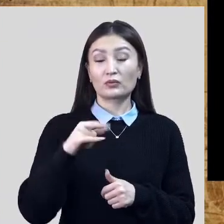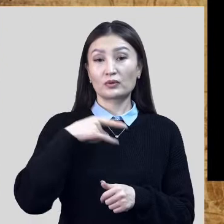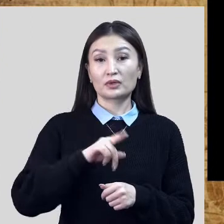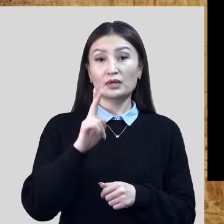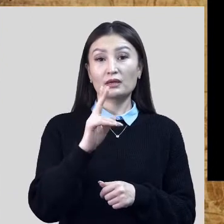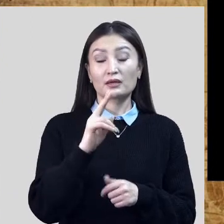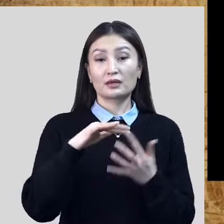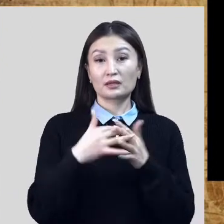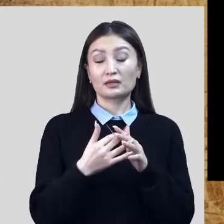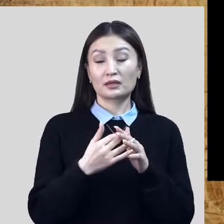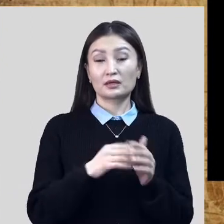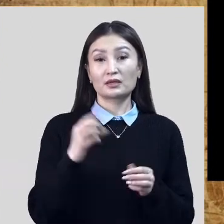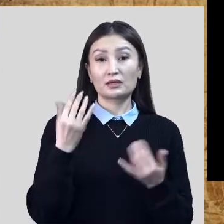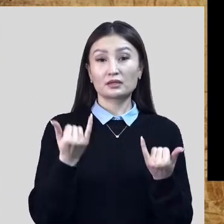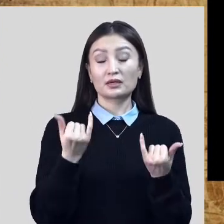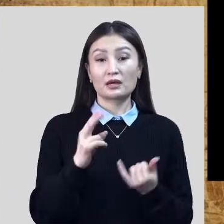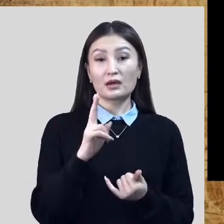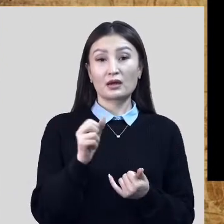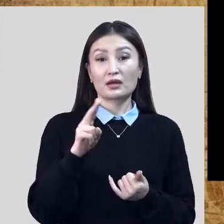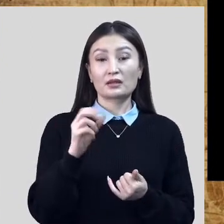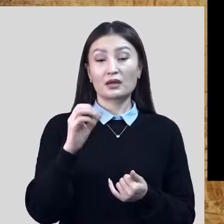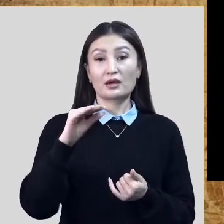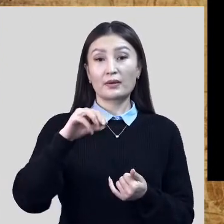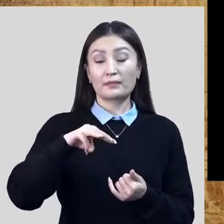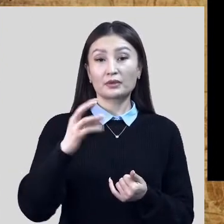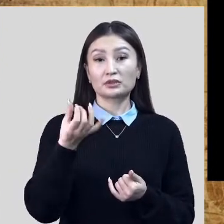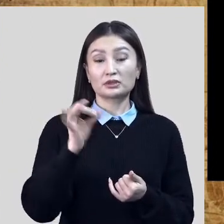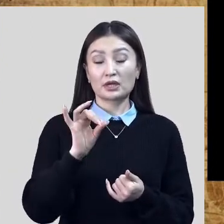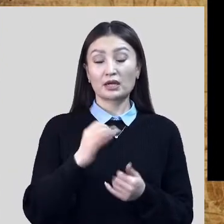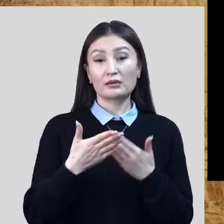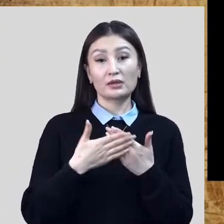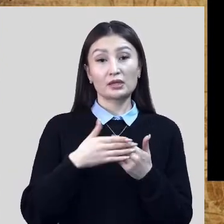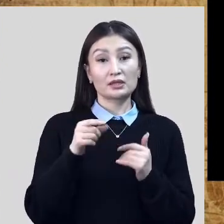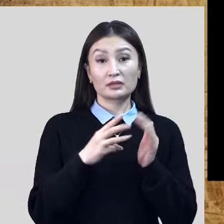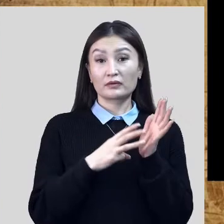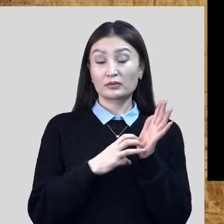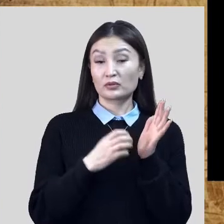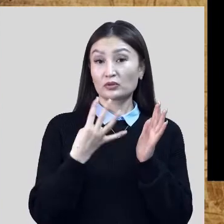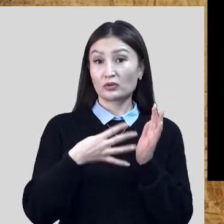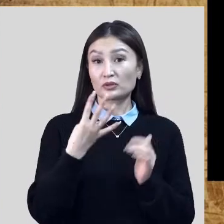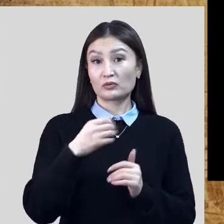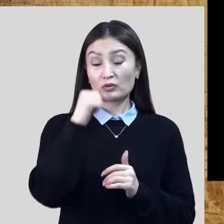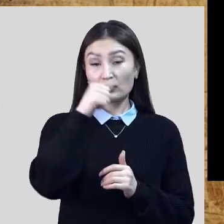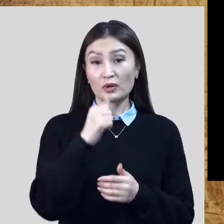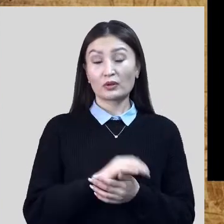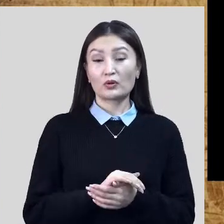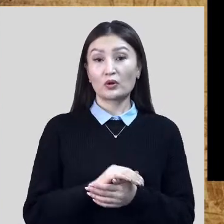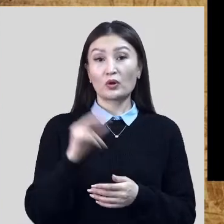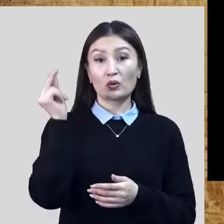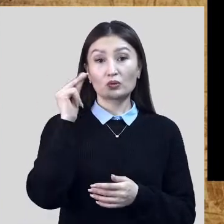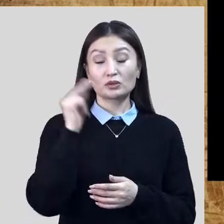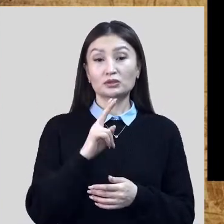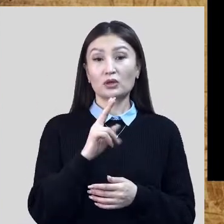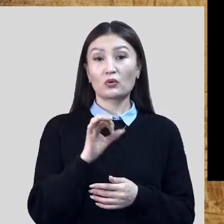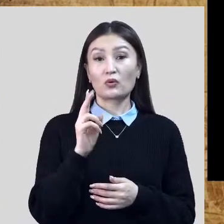родился в кишлаке Охна в современном Кадамжайском районе. Приблизительно в 1844 году учился